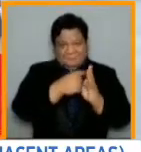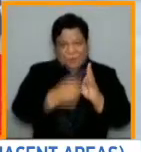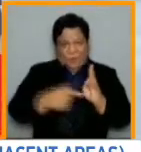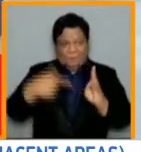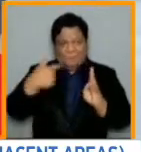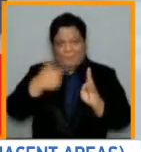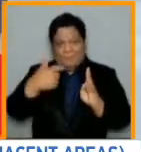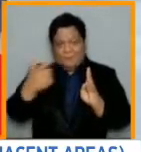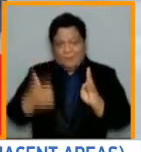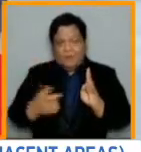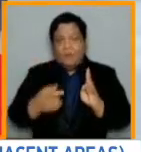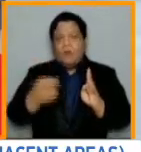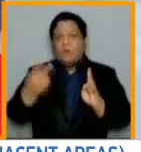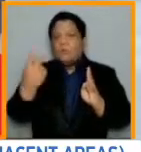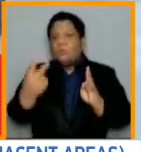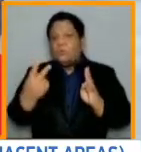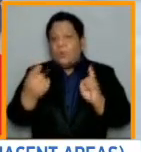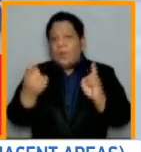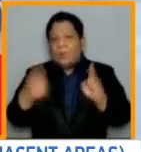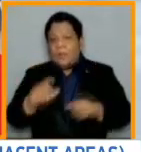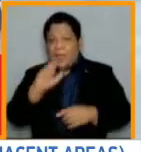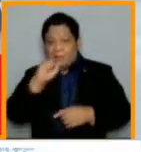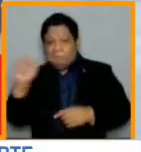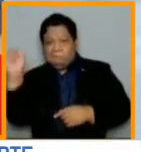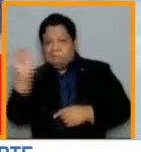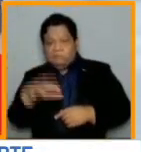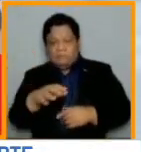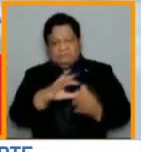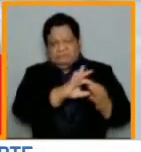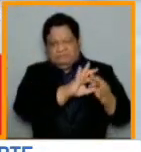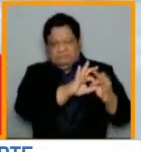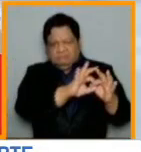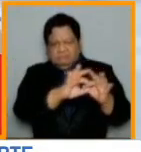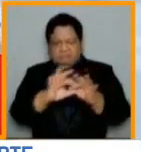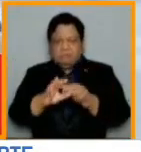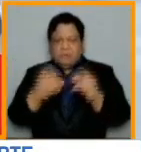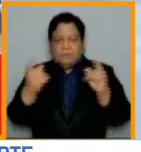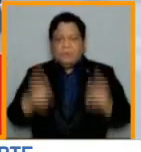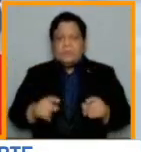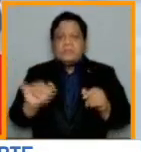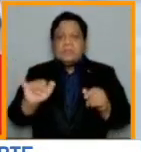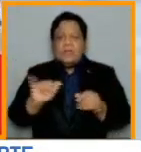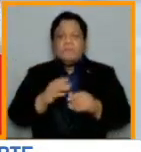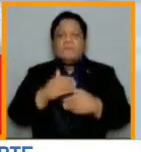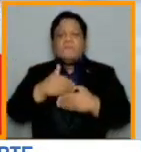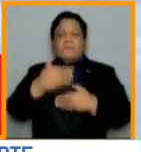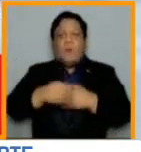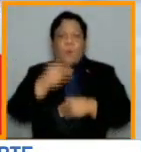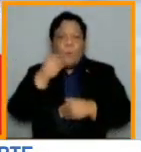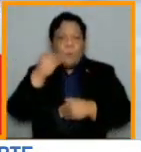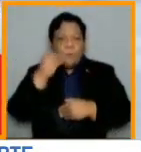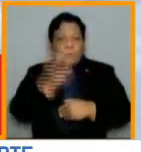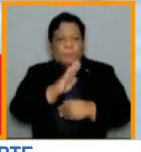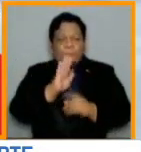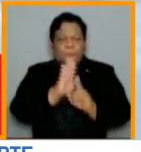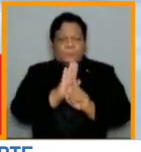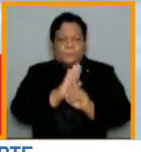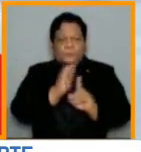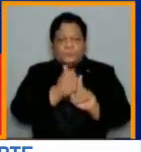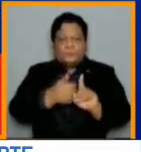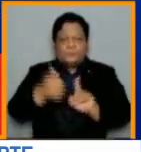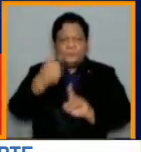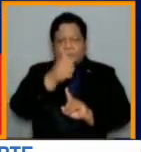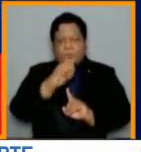ng paghahagis din ng granada, kabilang ang sa harap mismo ng tahanan ni Customs Deputy Commissioner Teddy Raval sa Rojas District, Quezon